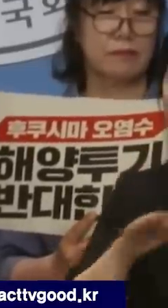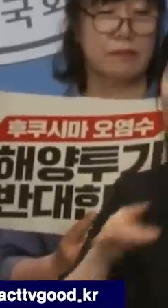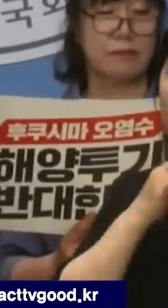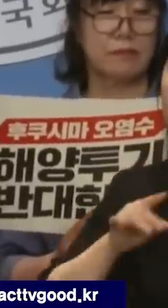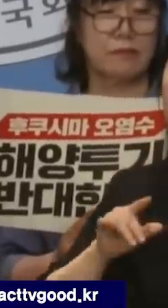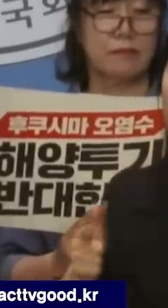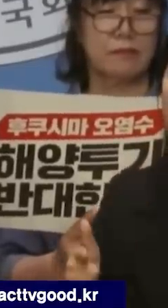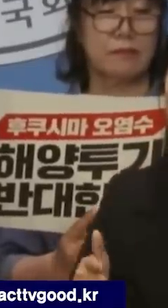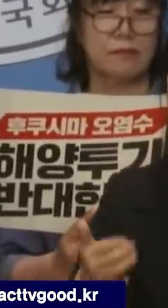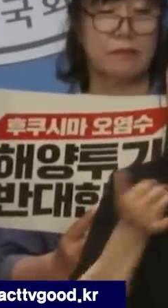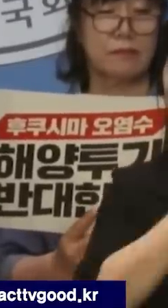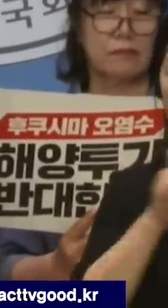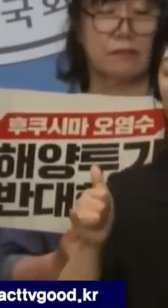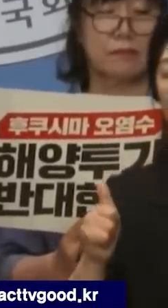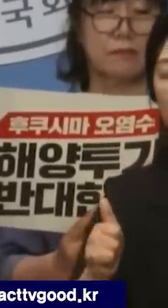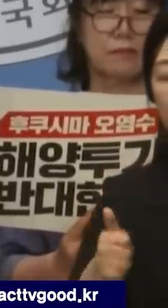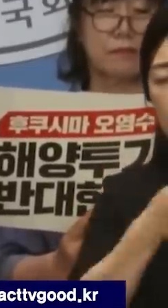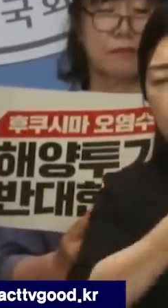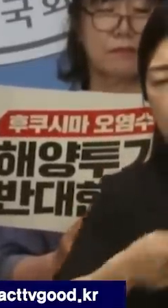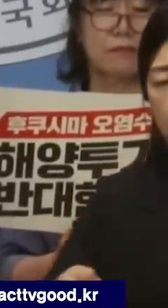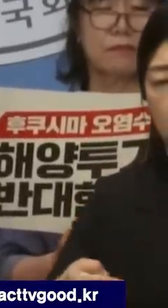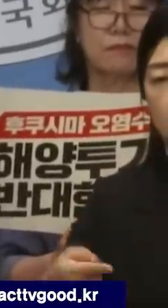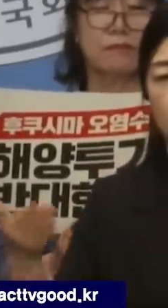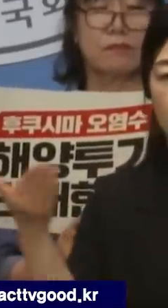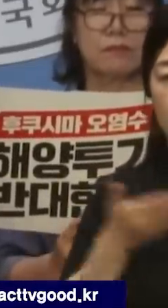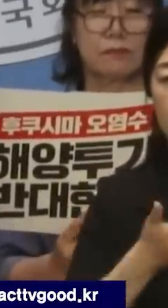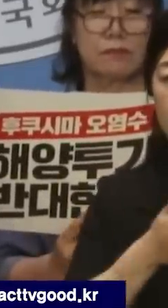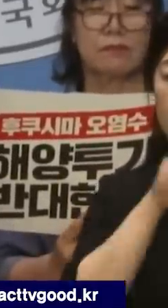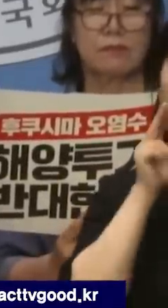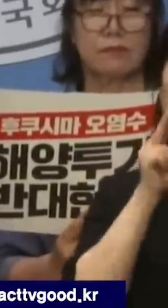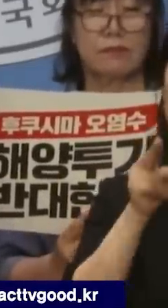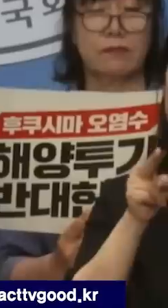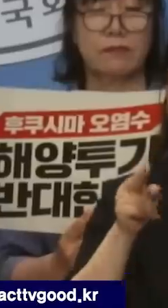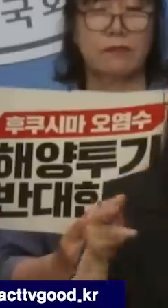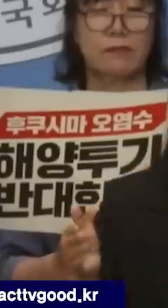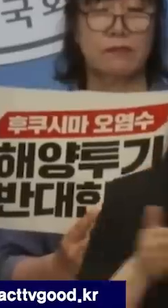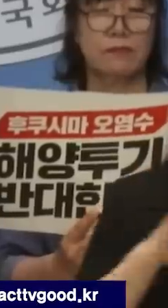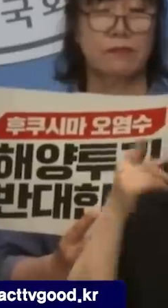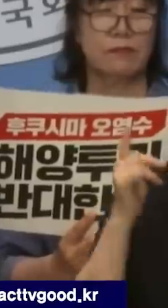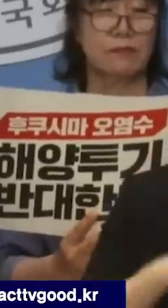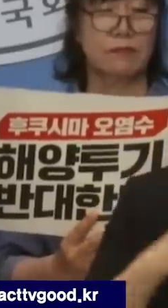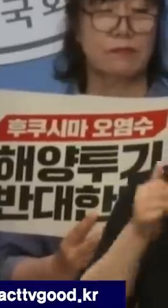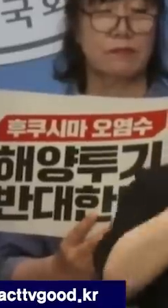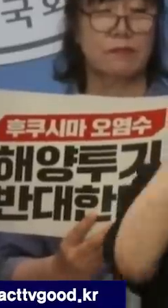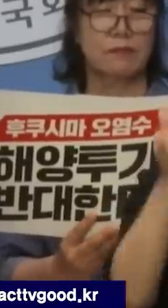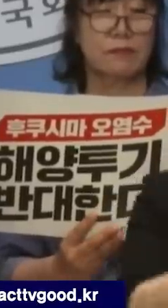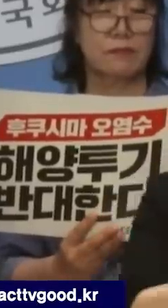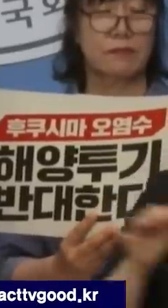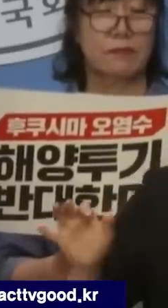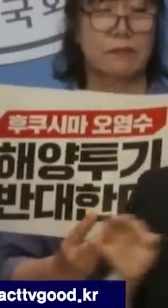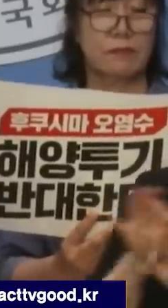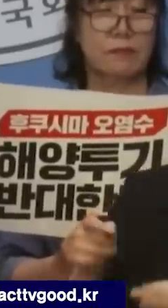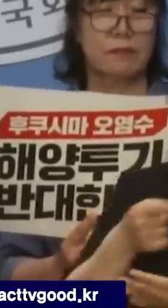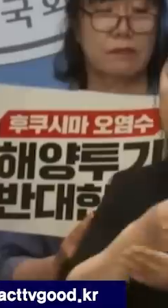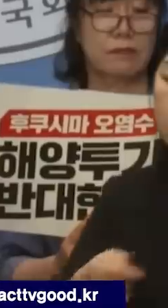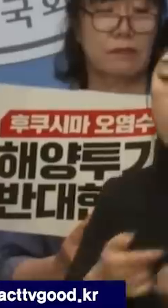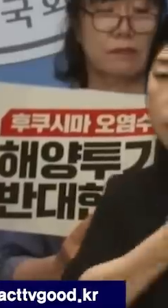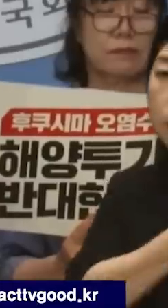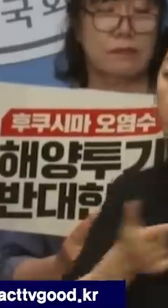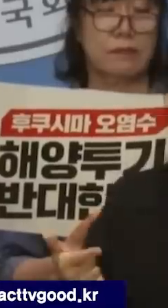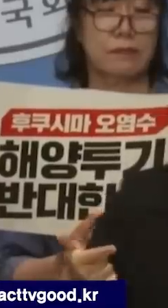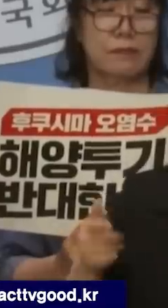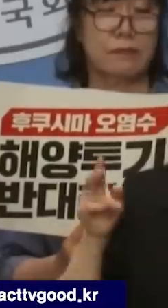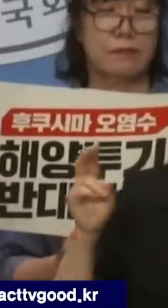아니라 인간에게도 막대한 영향을 끼치고 사회적, 경제적으로 큰 피해를